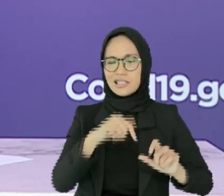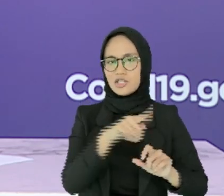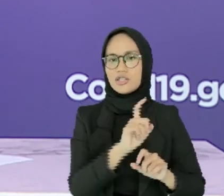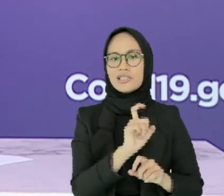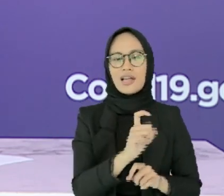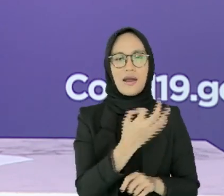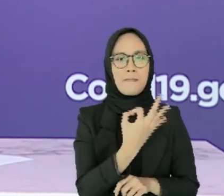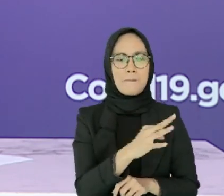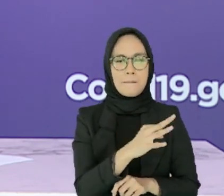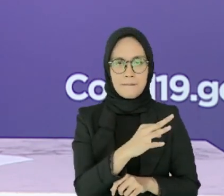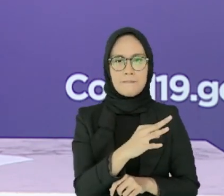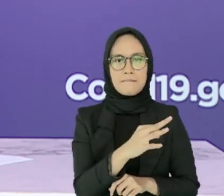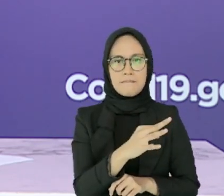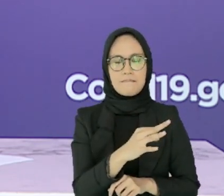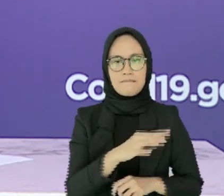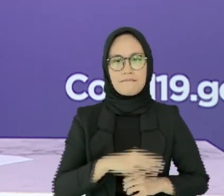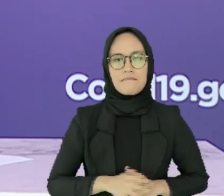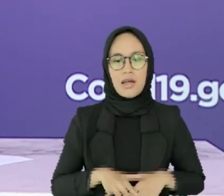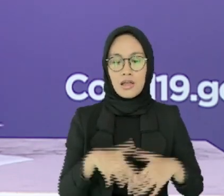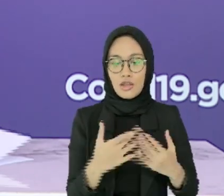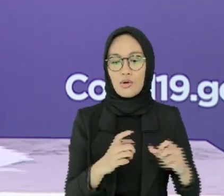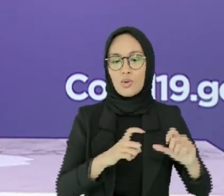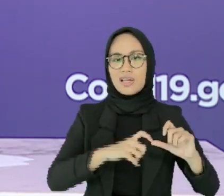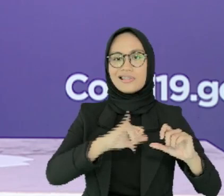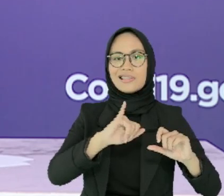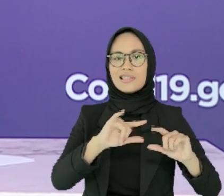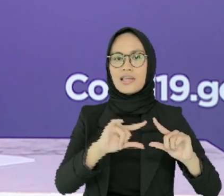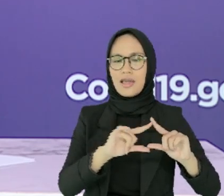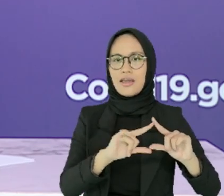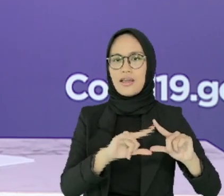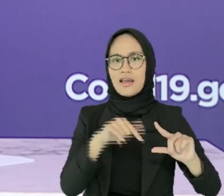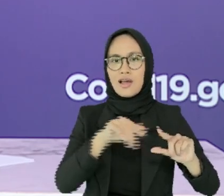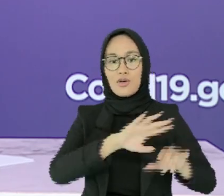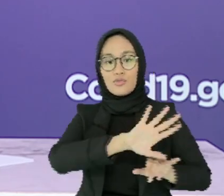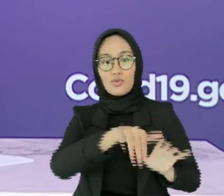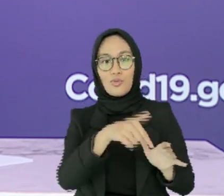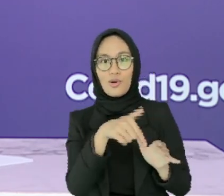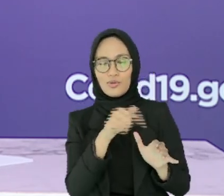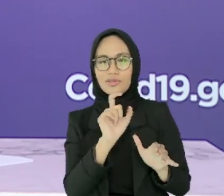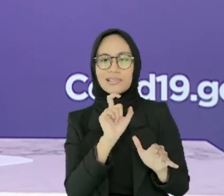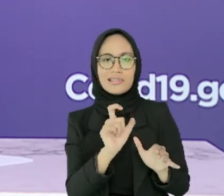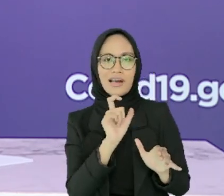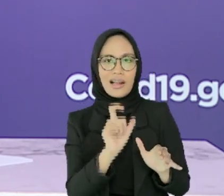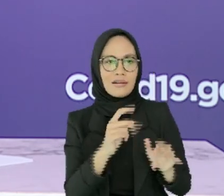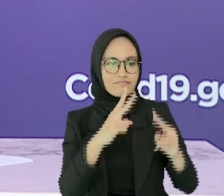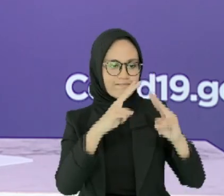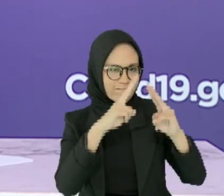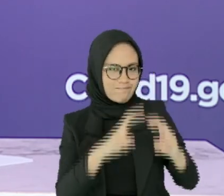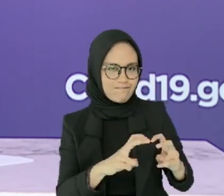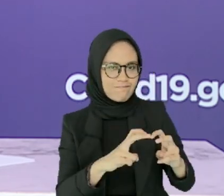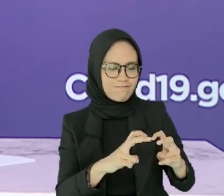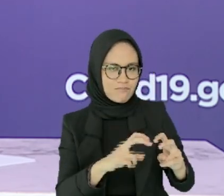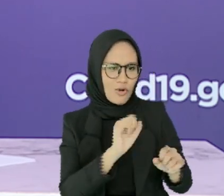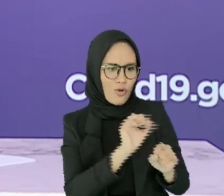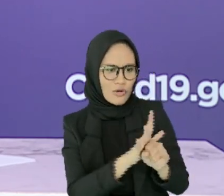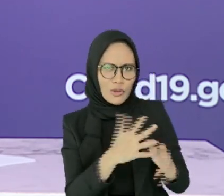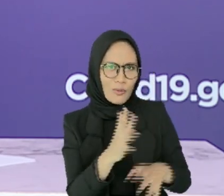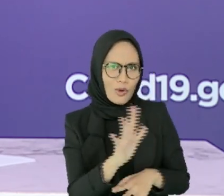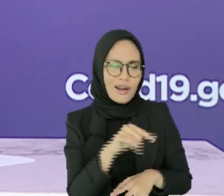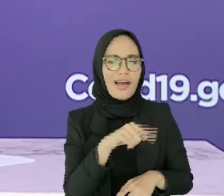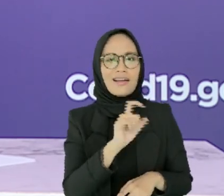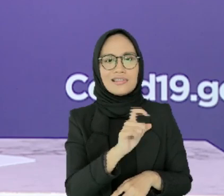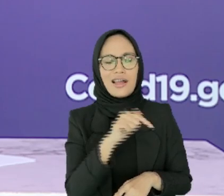strandbeest please menempel ification atau SD seluruh metode pemeriksaan tersebut baik deteksi Nat